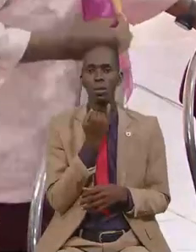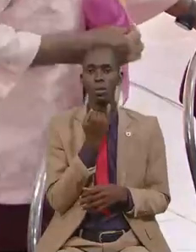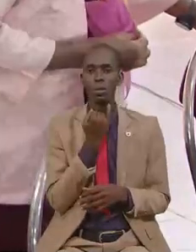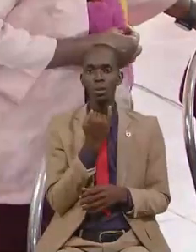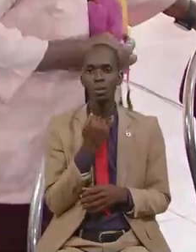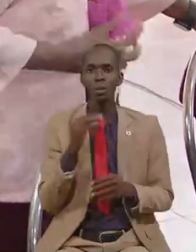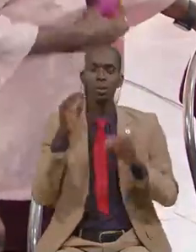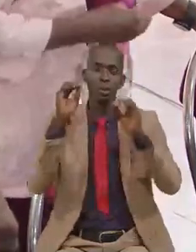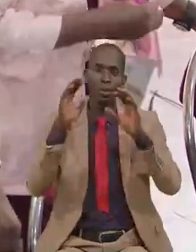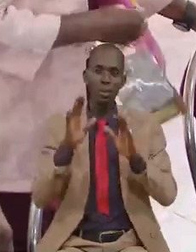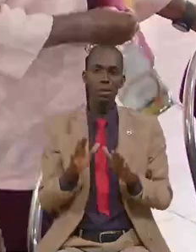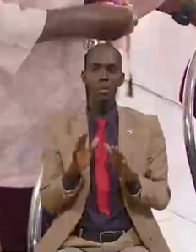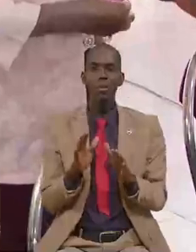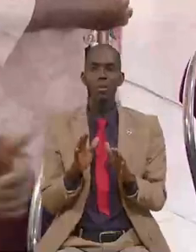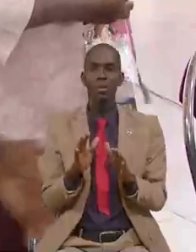Enseignant,